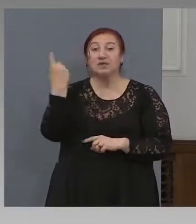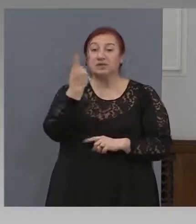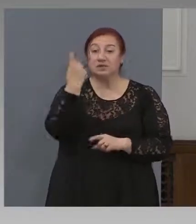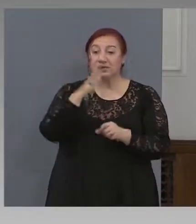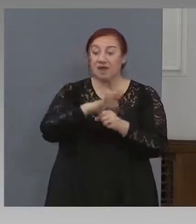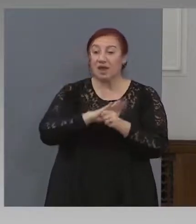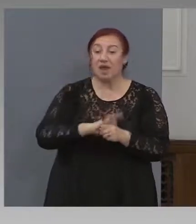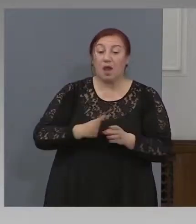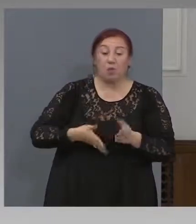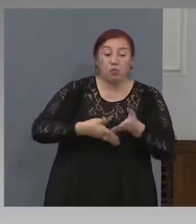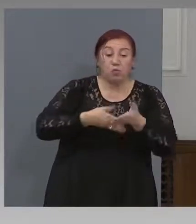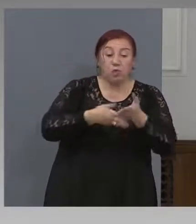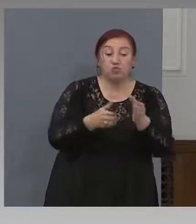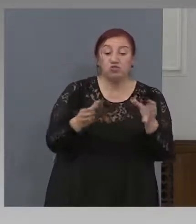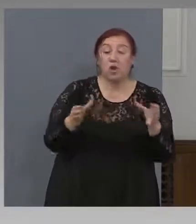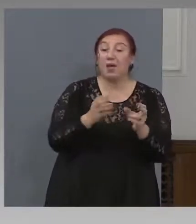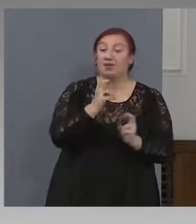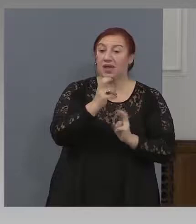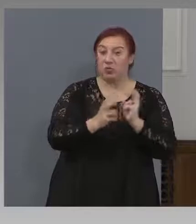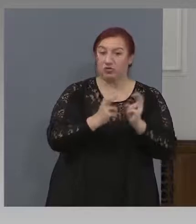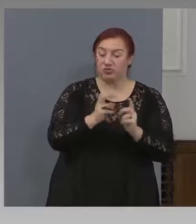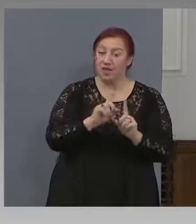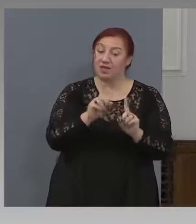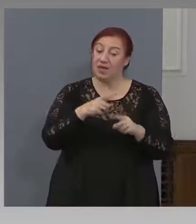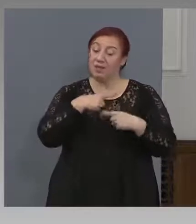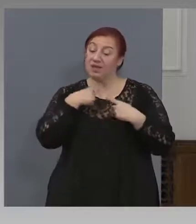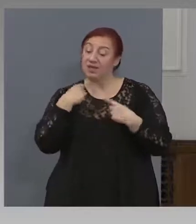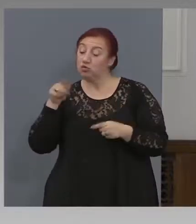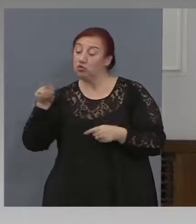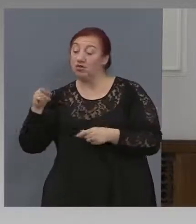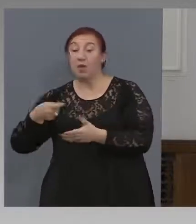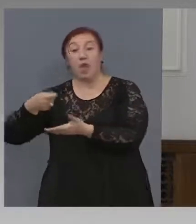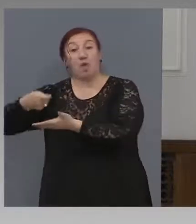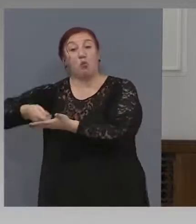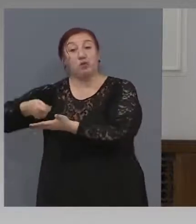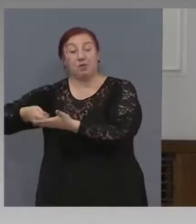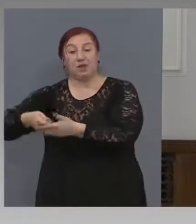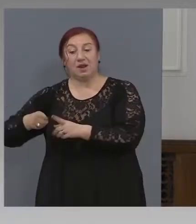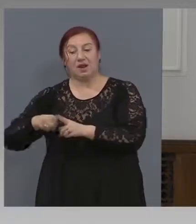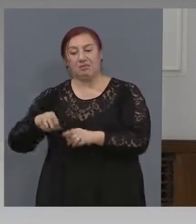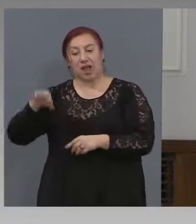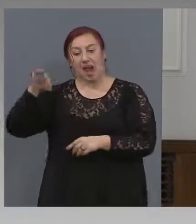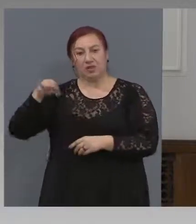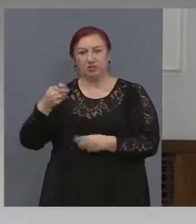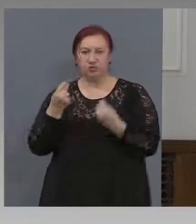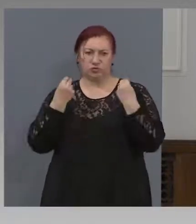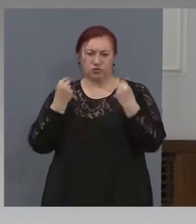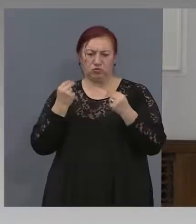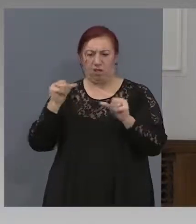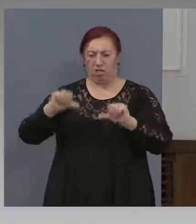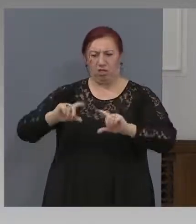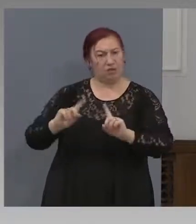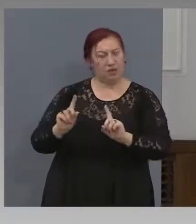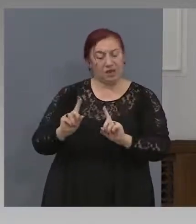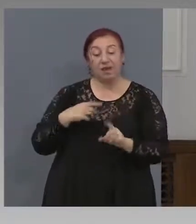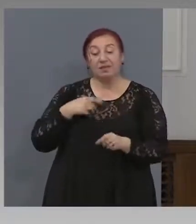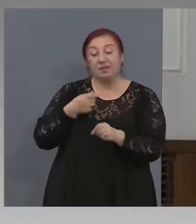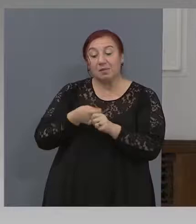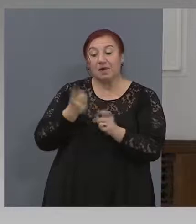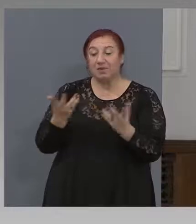и без да рискуваме интереса на потребителя като качество и цена, да го направим така, че да